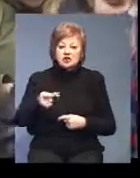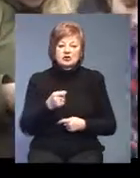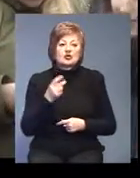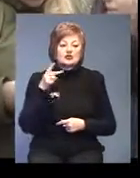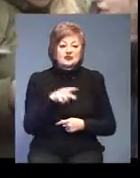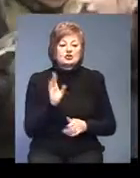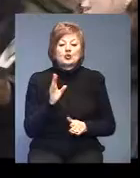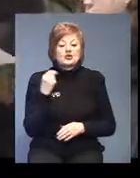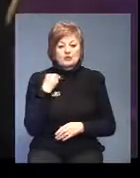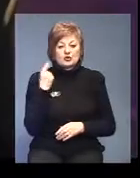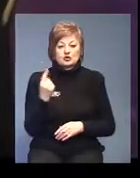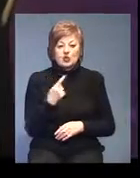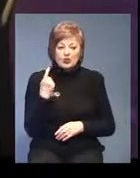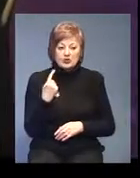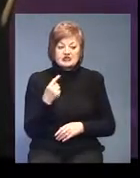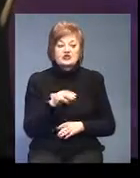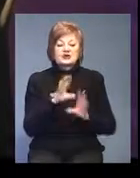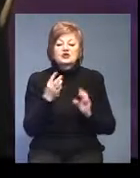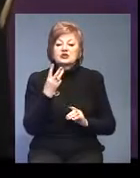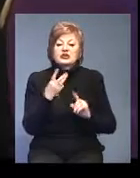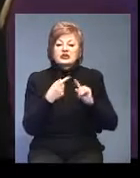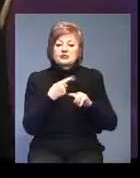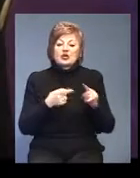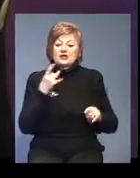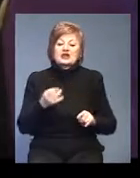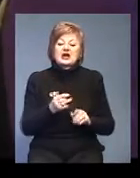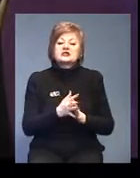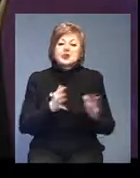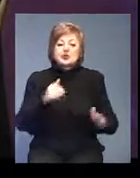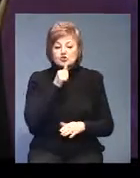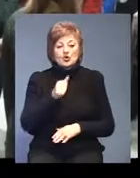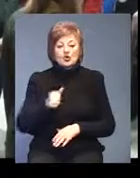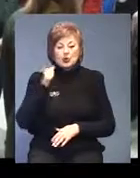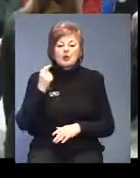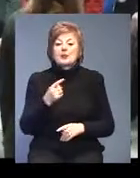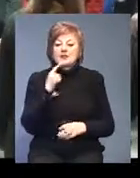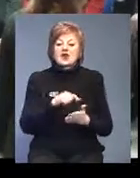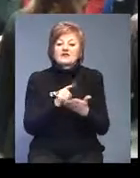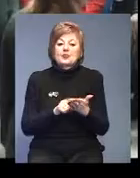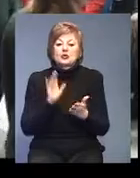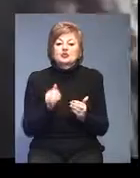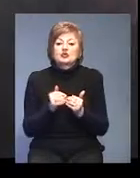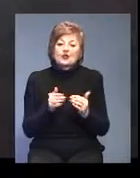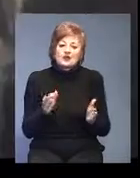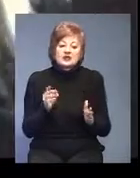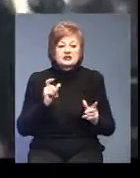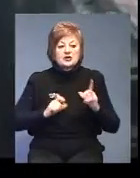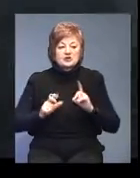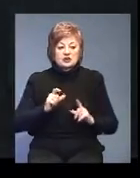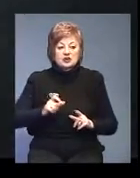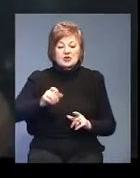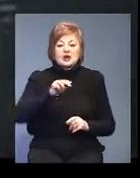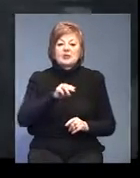із Запорізької області. Це у 3,5 рази більше, ніж торік, і зумовлено тим, що вперше тестування складатимуть випускники коледжів і закладів